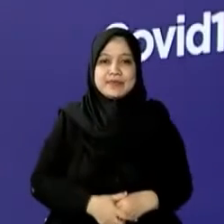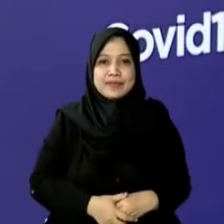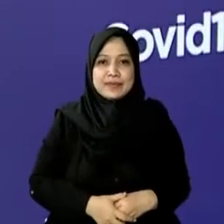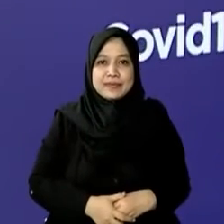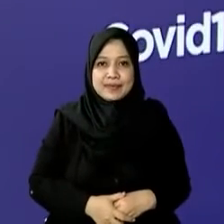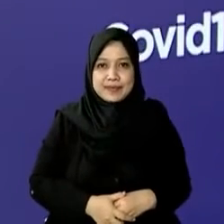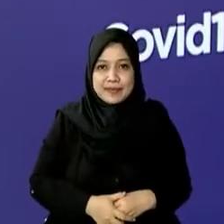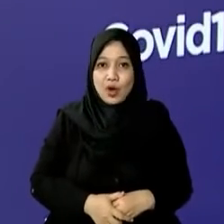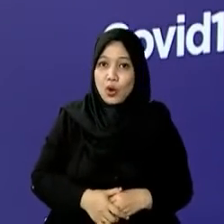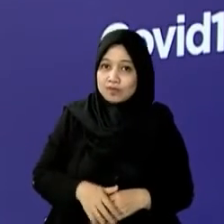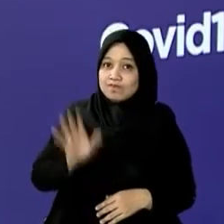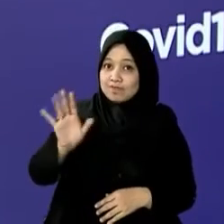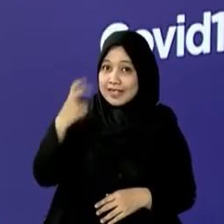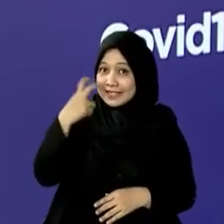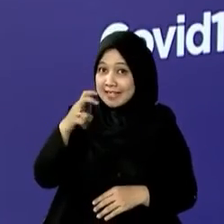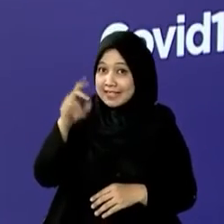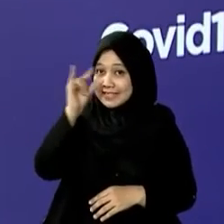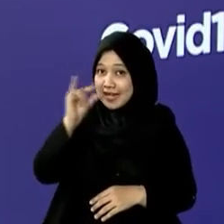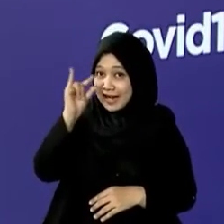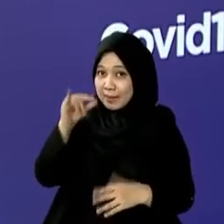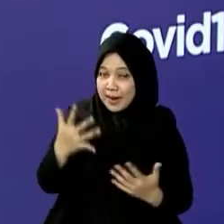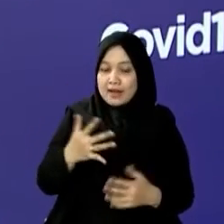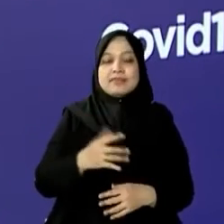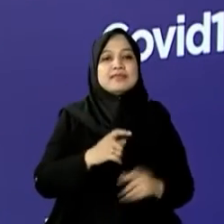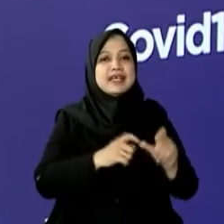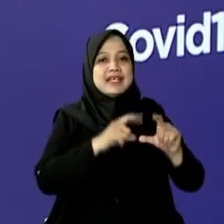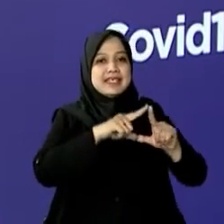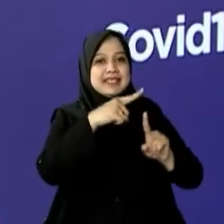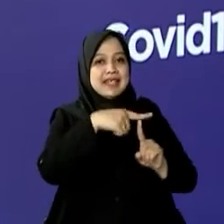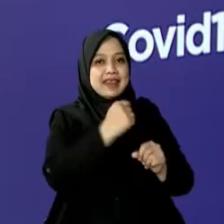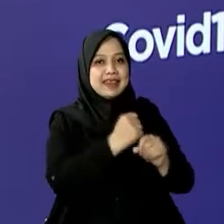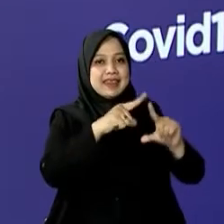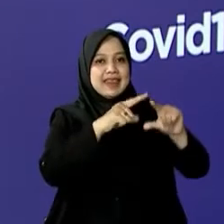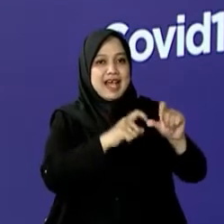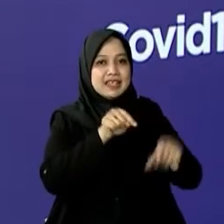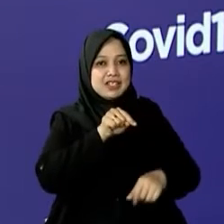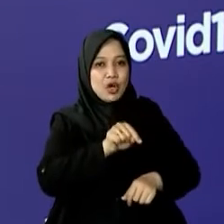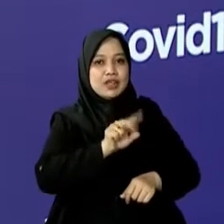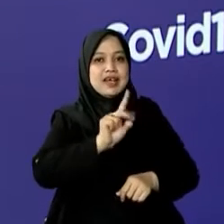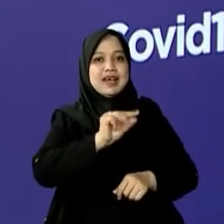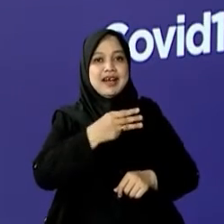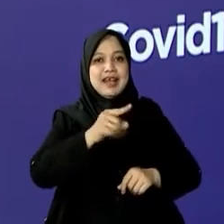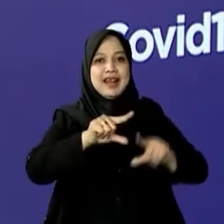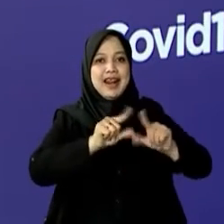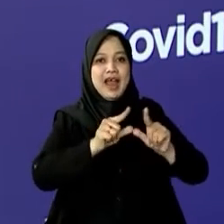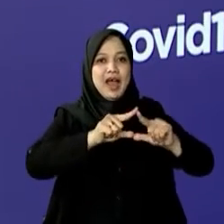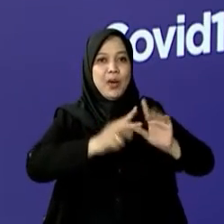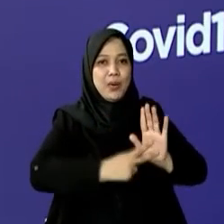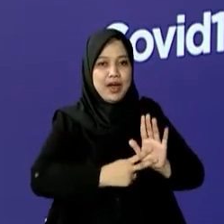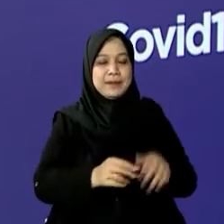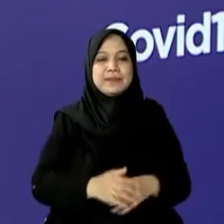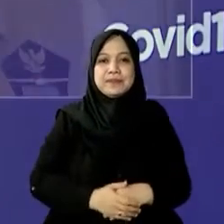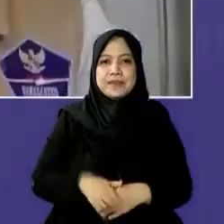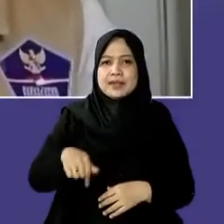itu nanti boleh dicek di instagram-nya apa boleh Satgas get relawan Oke nama Sandre ini saya juga mau bertanya terkait dengan